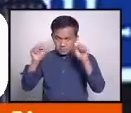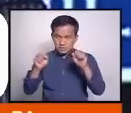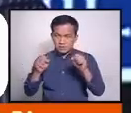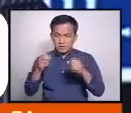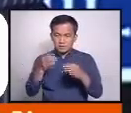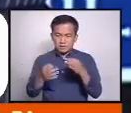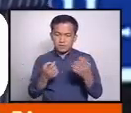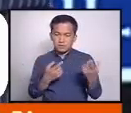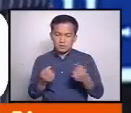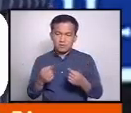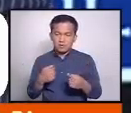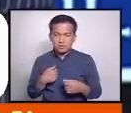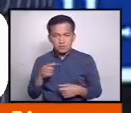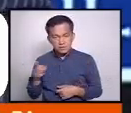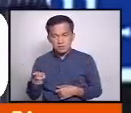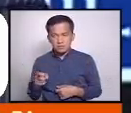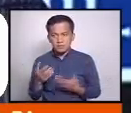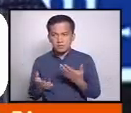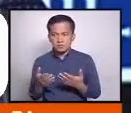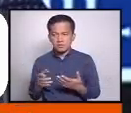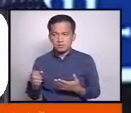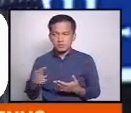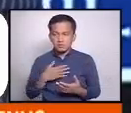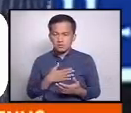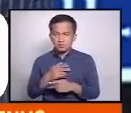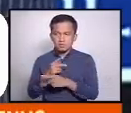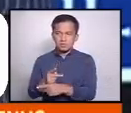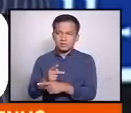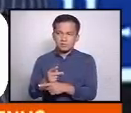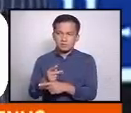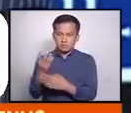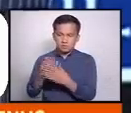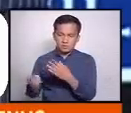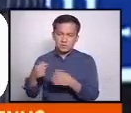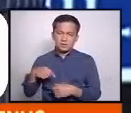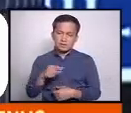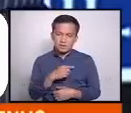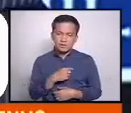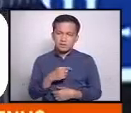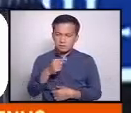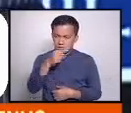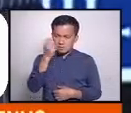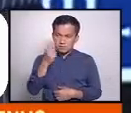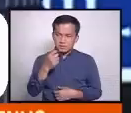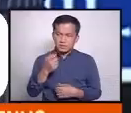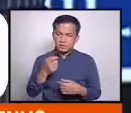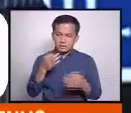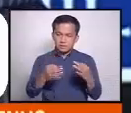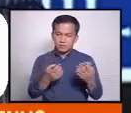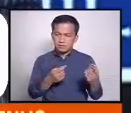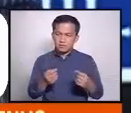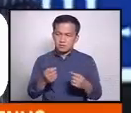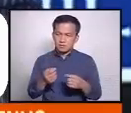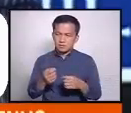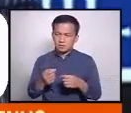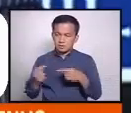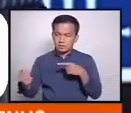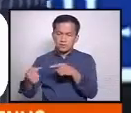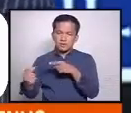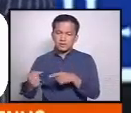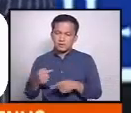ko yan, eh baka yung gusto niyong i-protect ko mawawala sa ating lahat. Kasi pag ginawa ko yan at awayin natin ng